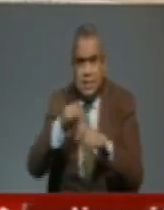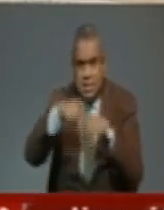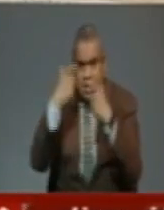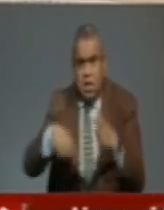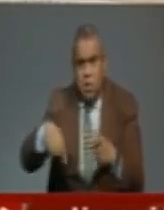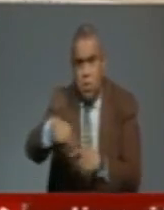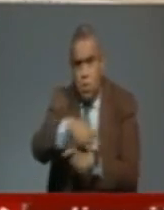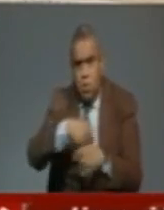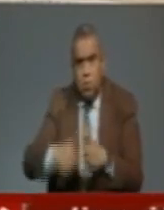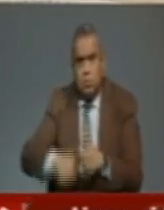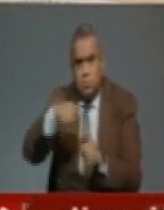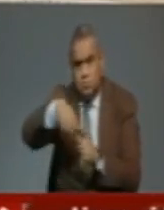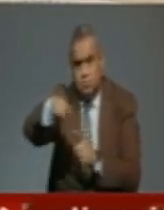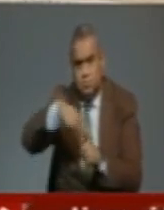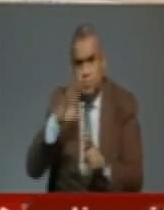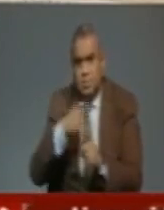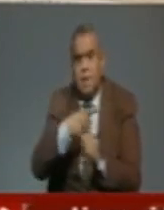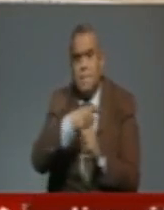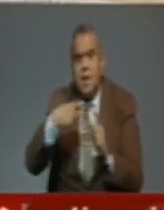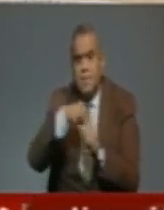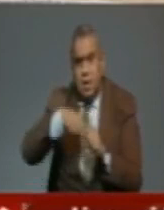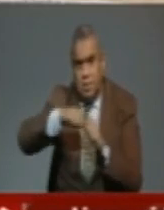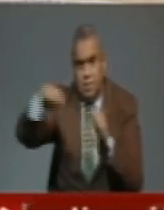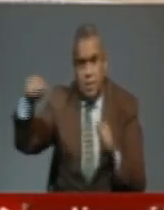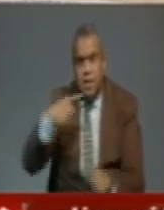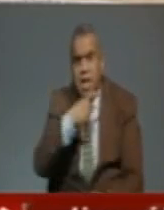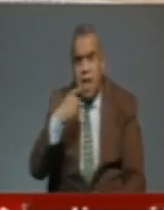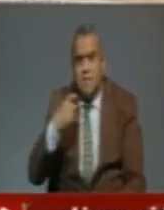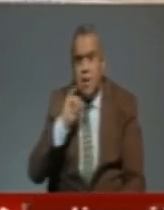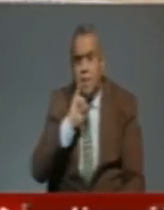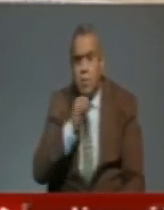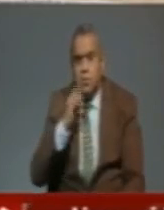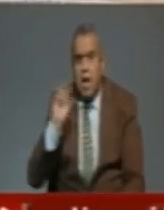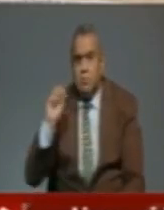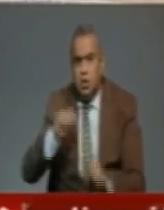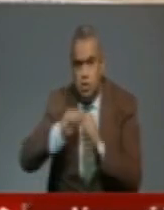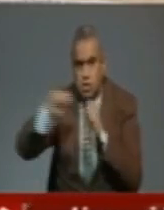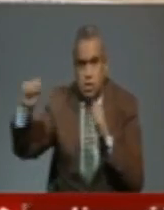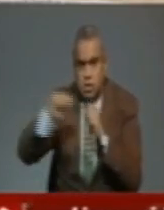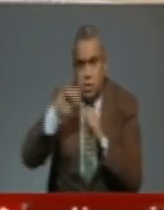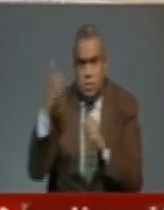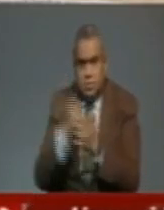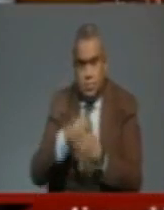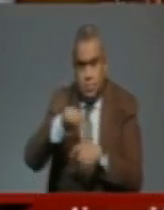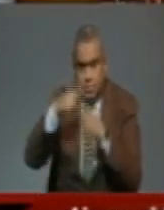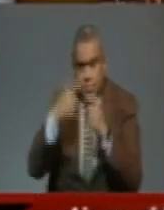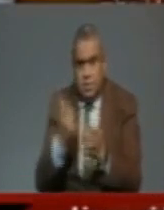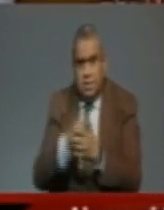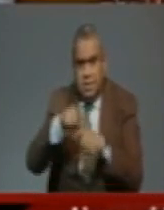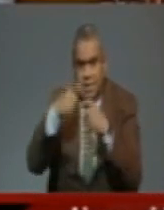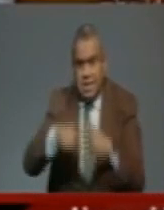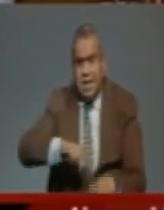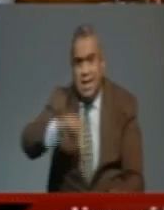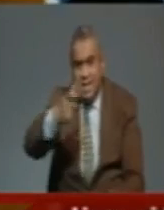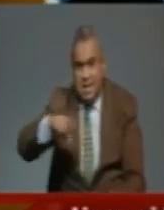خلص بنسبه 100% بطول 1425 كيلو. نقلنا فندم شركه النيل العامه للطرق والكباري